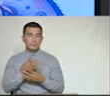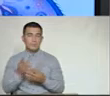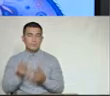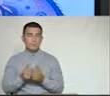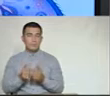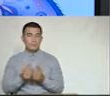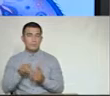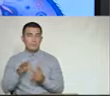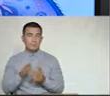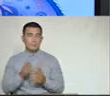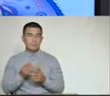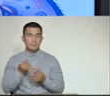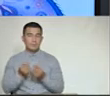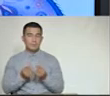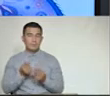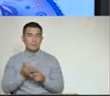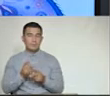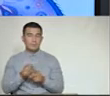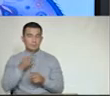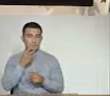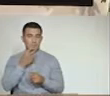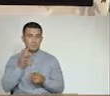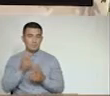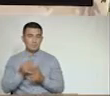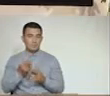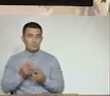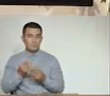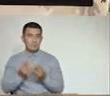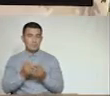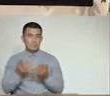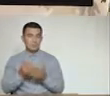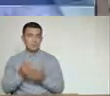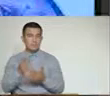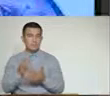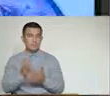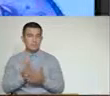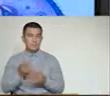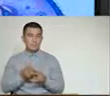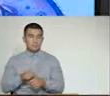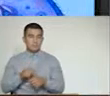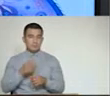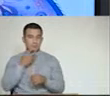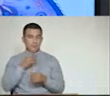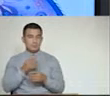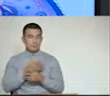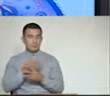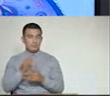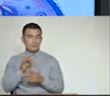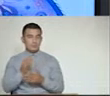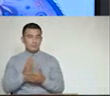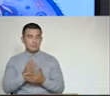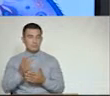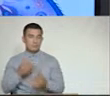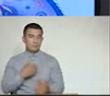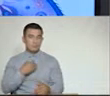orasida mayda kuydiruvchi tanachalar bo'ladi. Tufilka kuydiruvchi tayoqchasimon tanachalarini